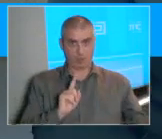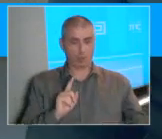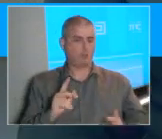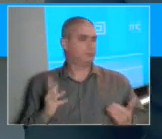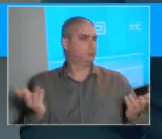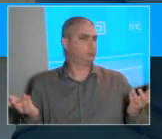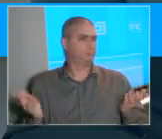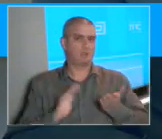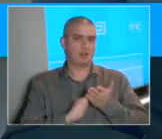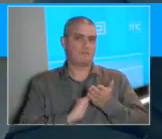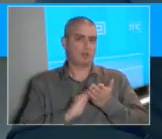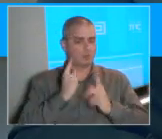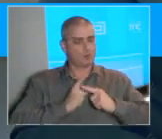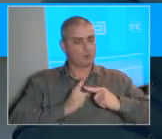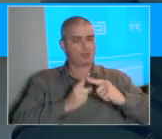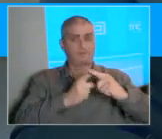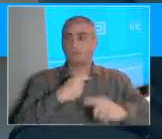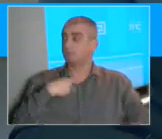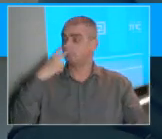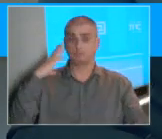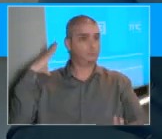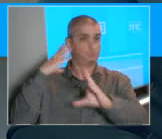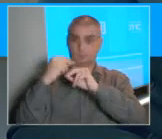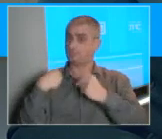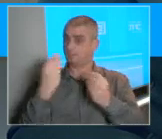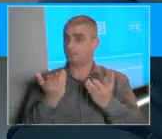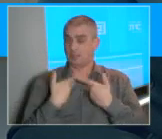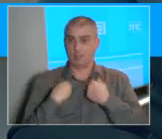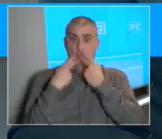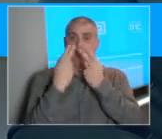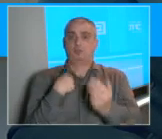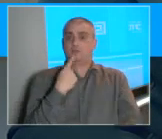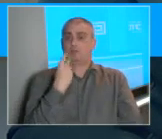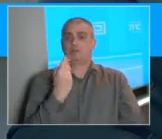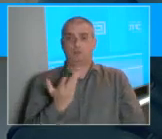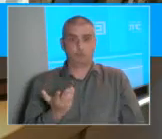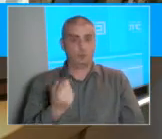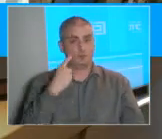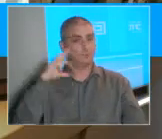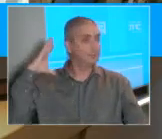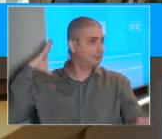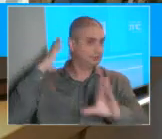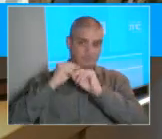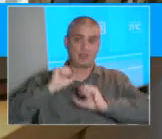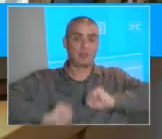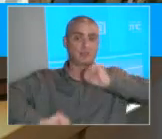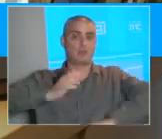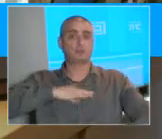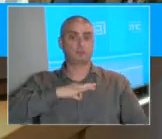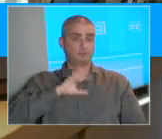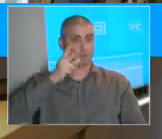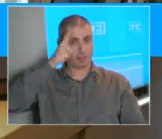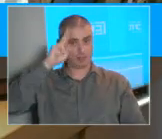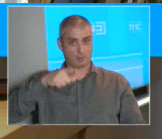נוח. לפחות תהיו עקביים. אני חושב שברטרוספקטיבה, אני אתן לך משהו, נו, תני לי להשיב, אז אני אגיד לך משהו. ברטרוספקטיבה, ההתנהלות שלנו,